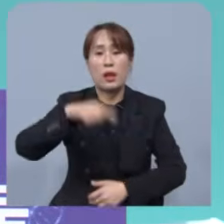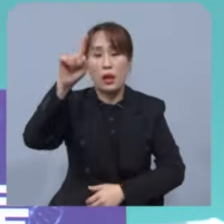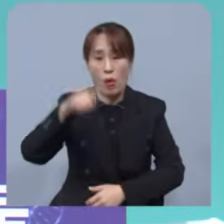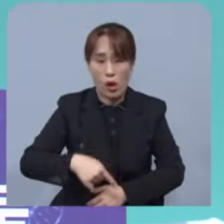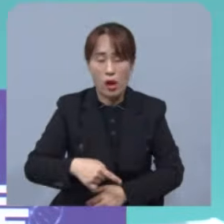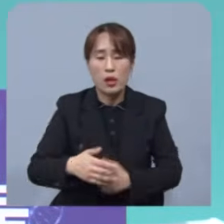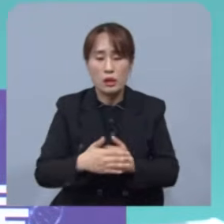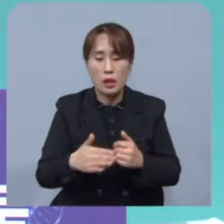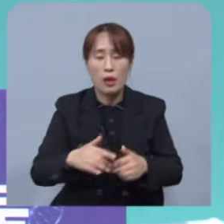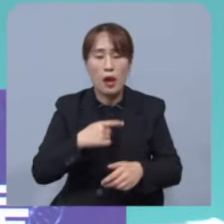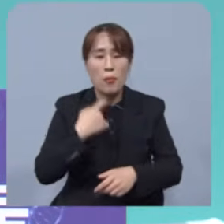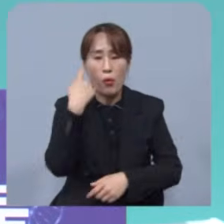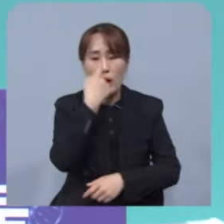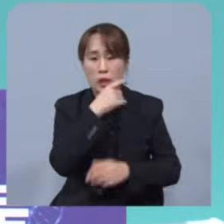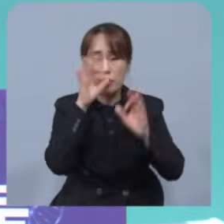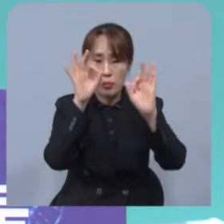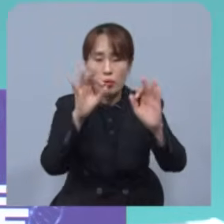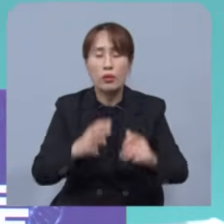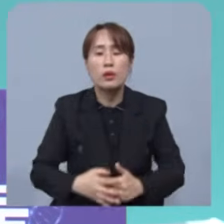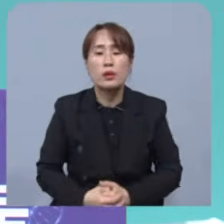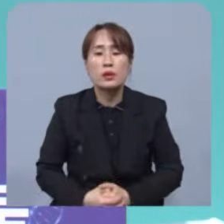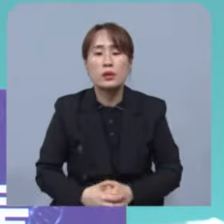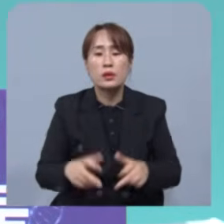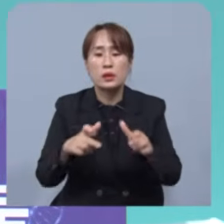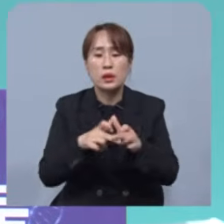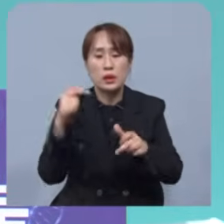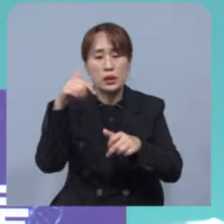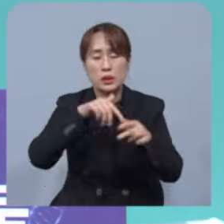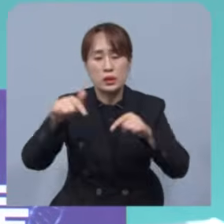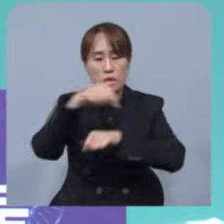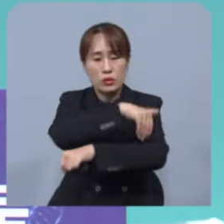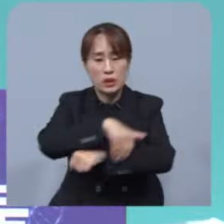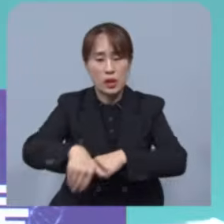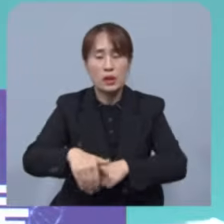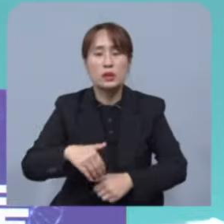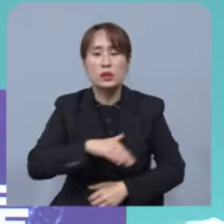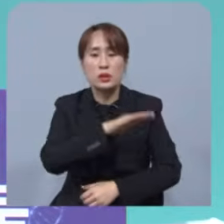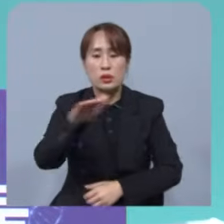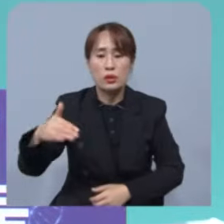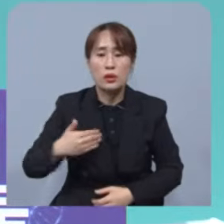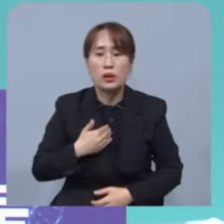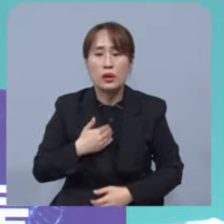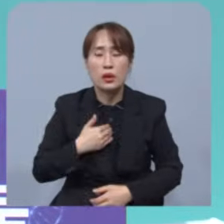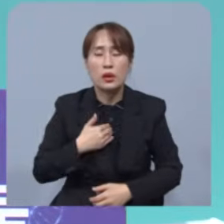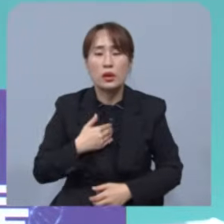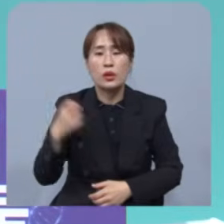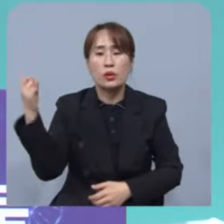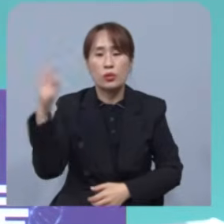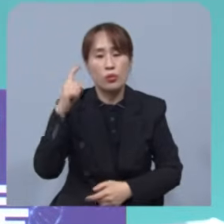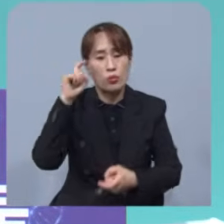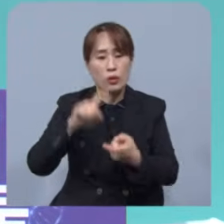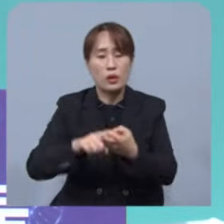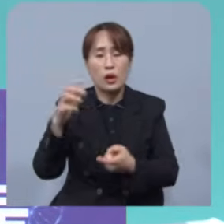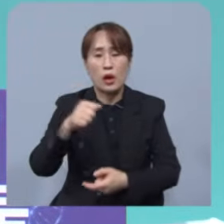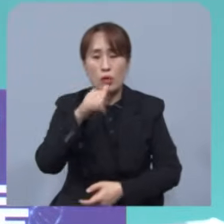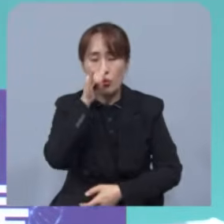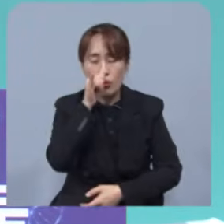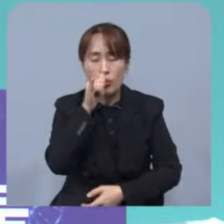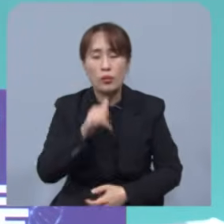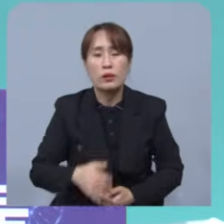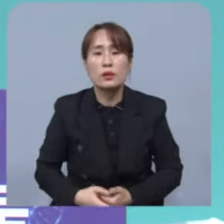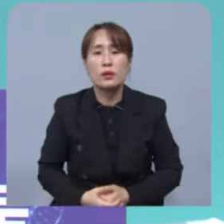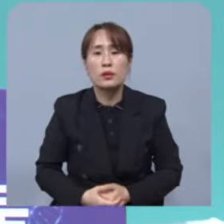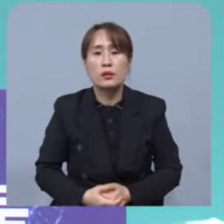때문에 한번 챙겨볼 거고, 그 외에 장애인 정책도 저희들이 별도로 관심 갖고 있는